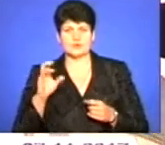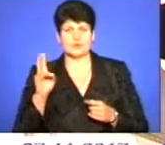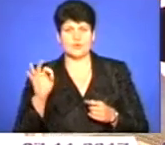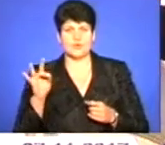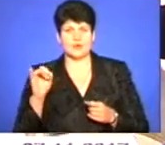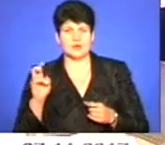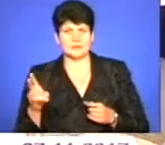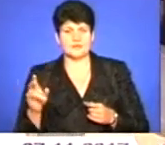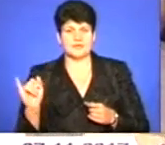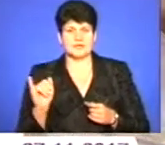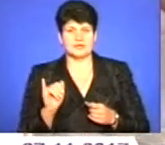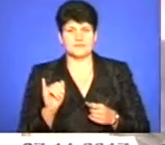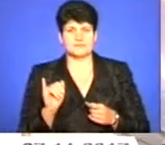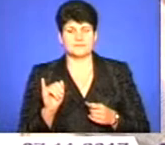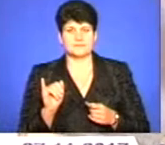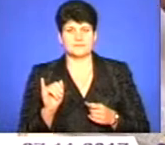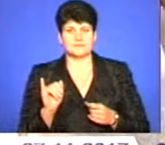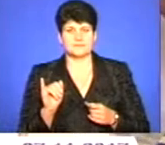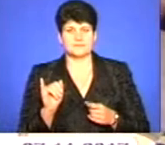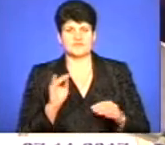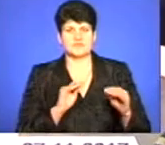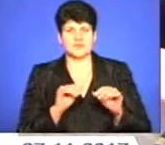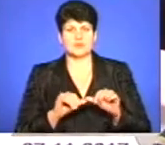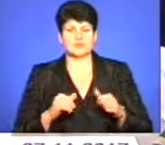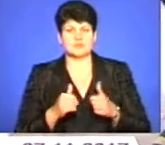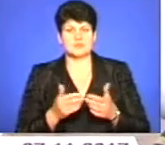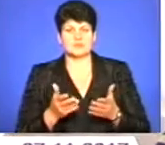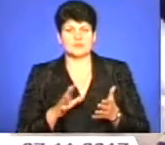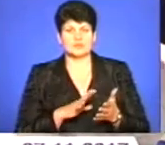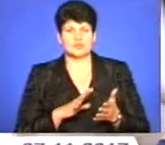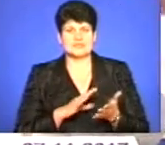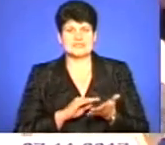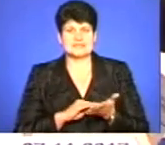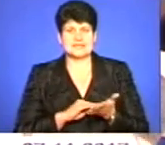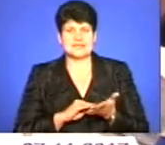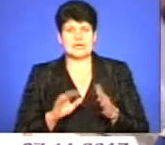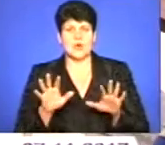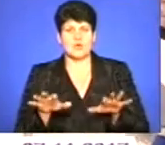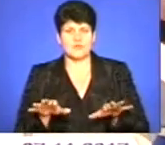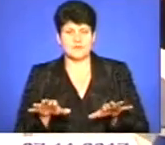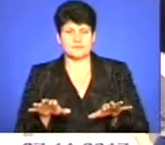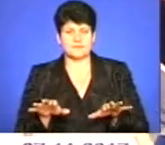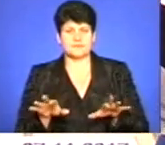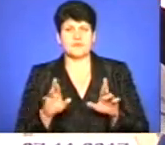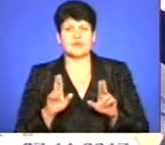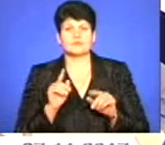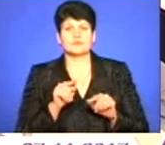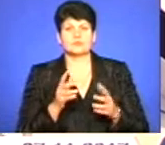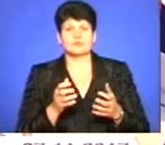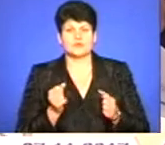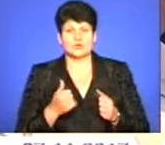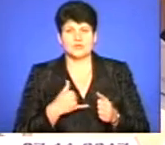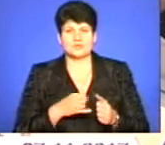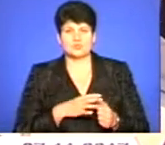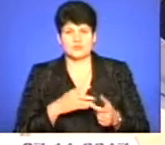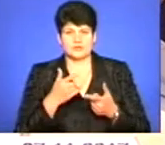і по складі комісії, які були секретар і голова. Тобто, як вони були прийняті? У нас була